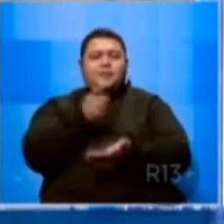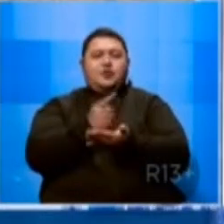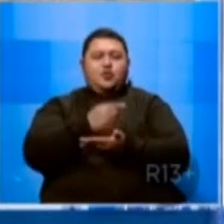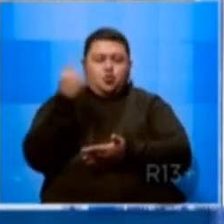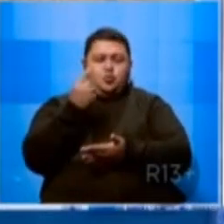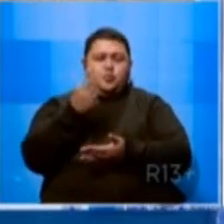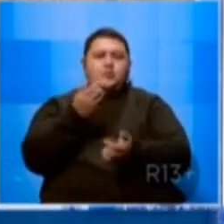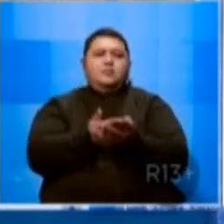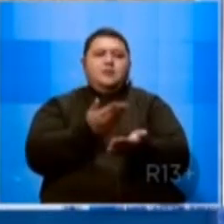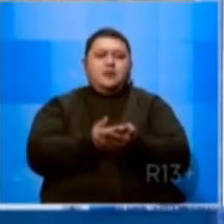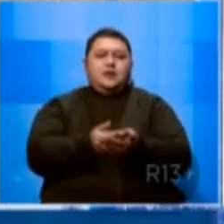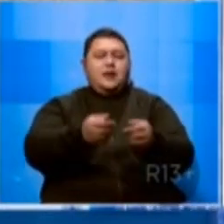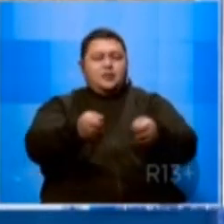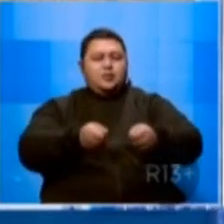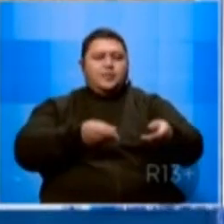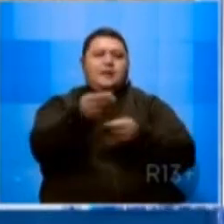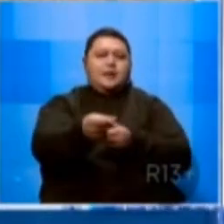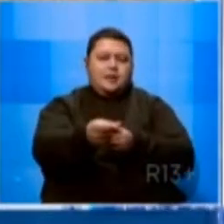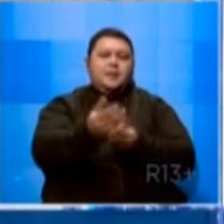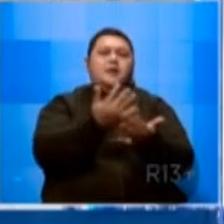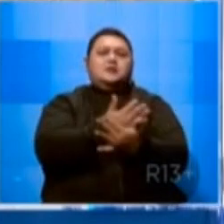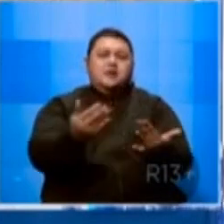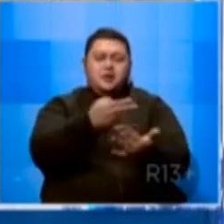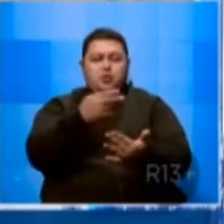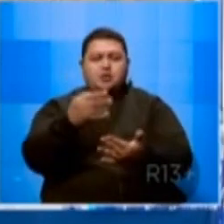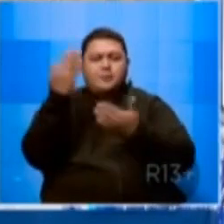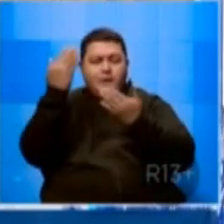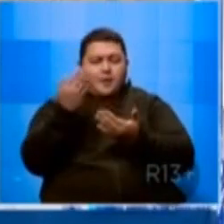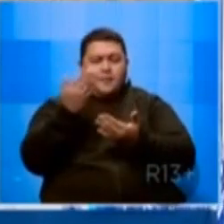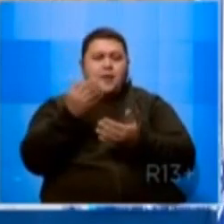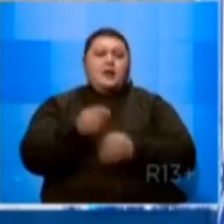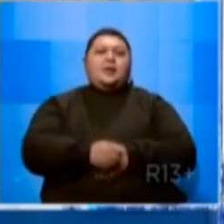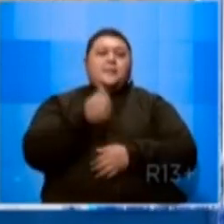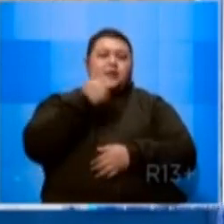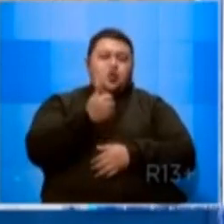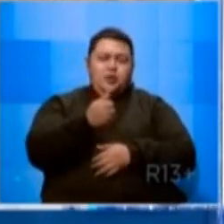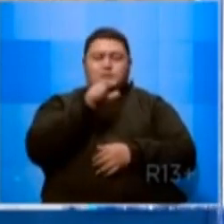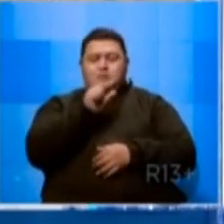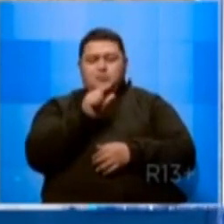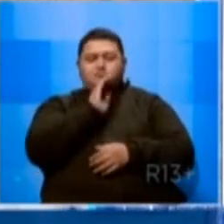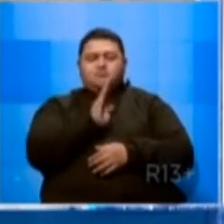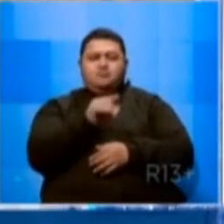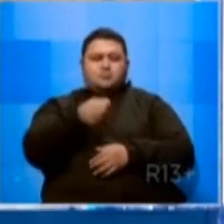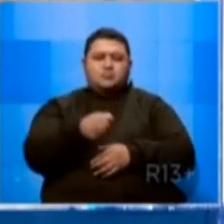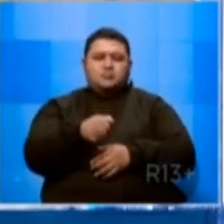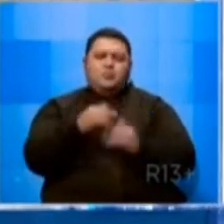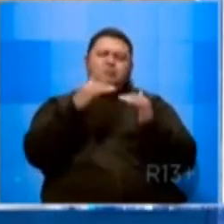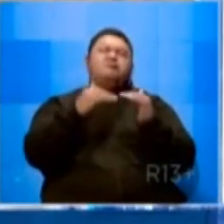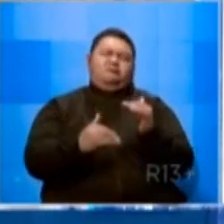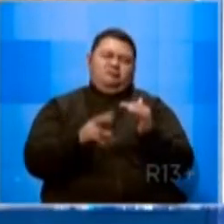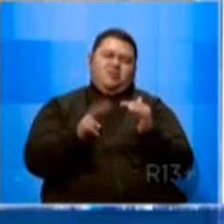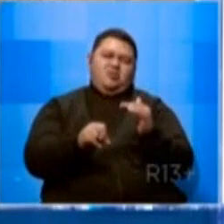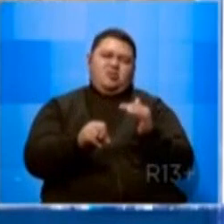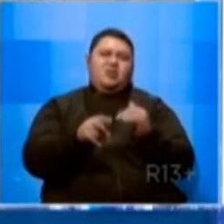masyarakat Indonesia yang mengharapkan kebenaran dan kejujuran akan menjadi mentah kembali karena